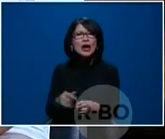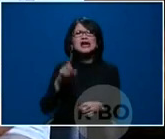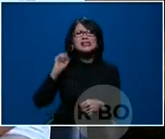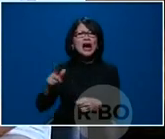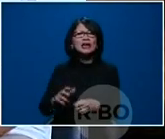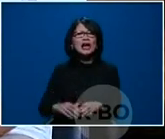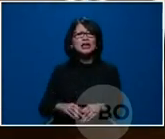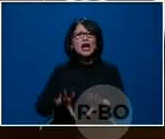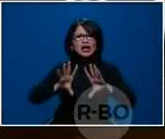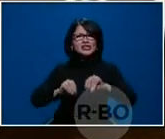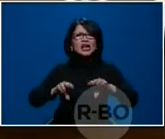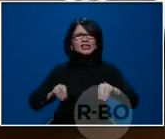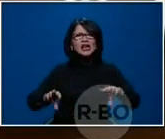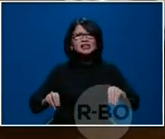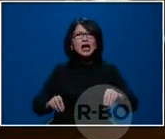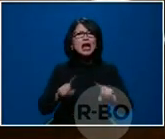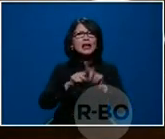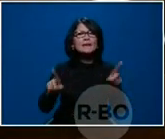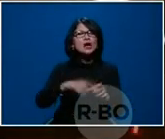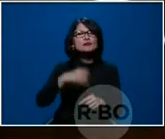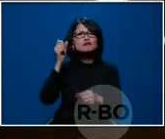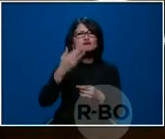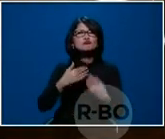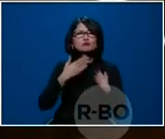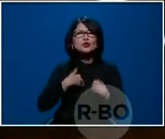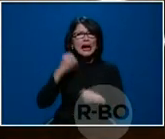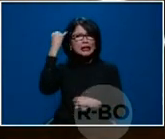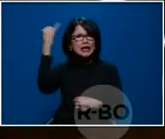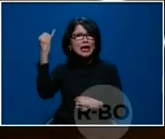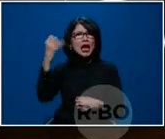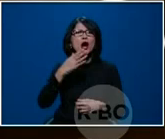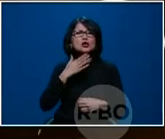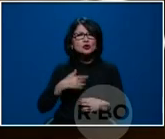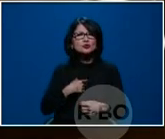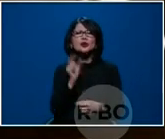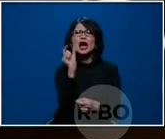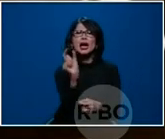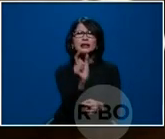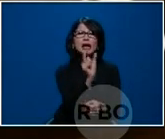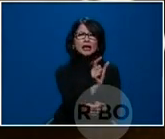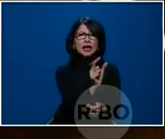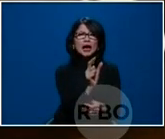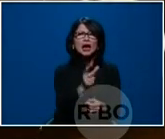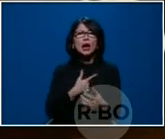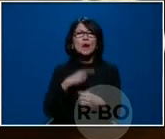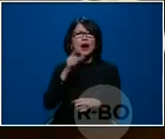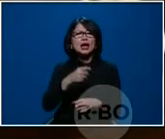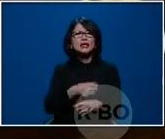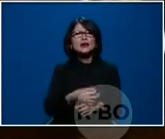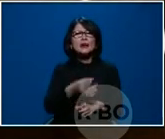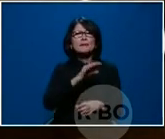kerja kerja harus punya gagasan harus punya kata-kata karena dua itu memberikan narasi dan Bung Karno Bung Karno